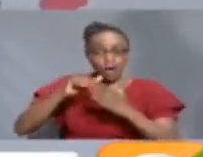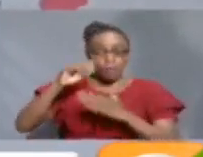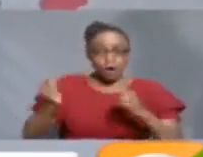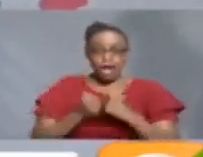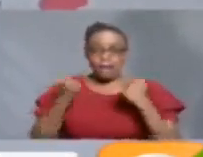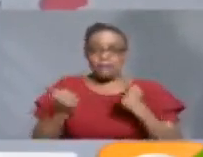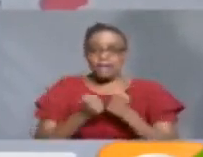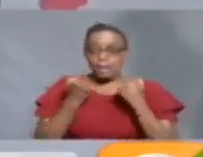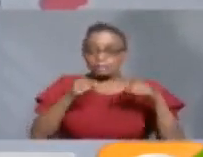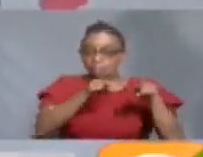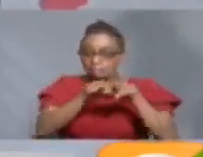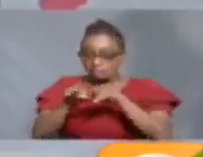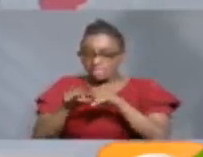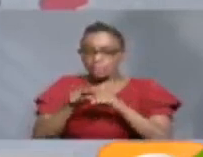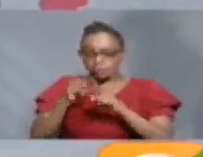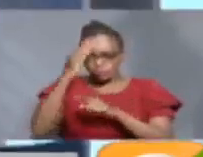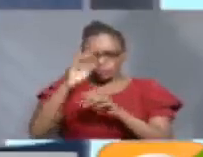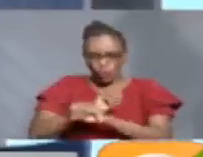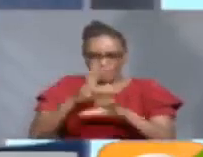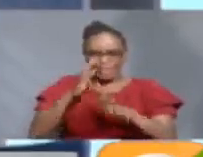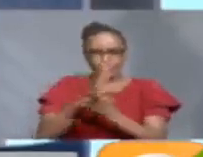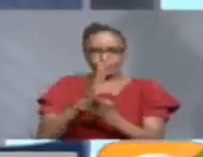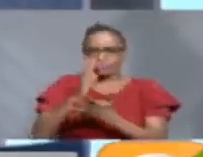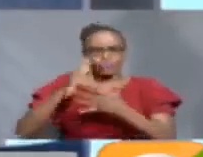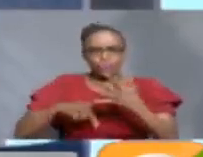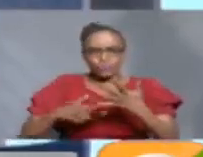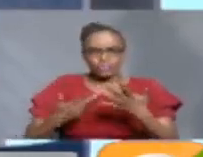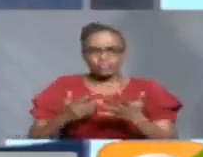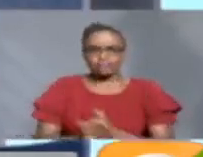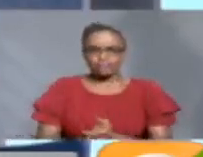kufanyika ili kubaini ukweli wa mambo. Steven Leto, runinga ya Citizen.